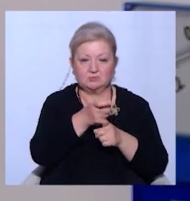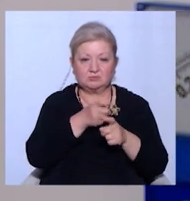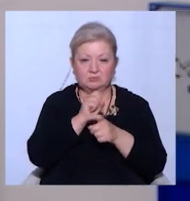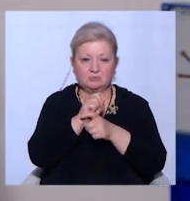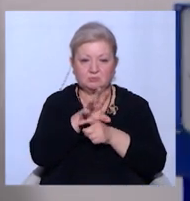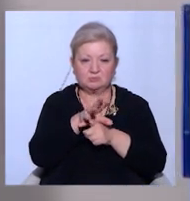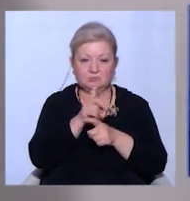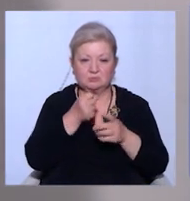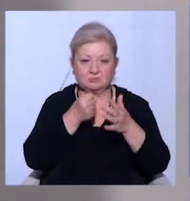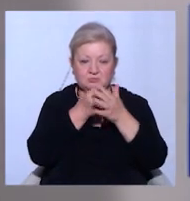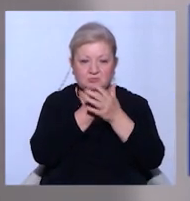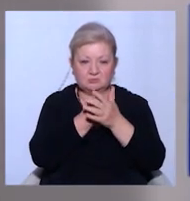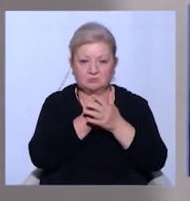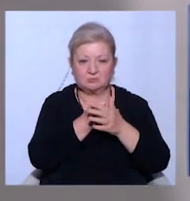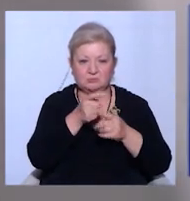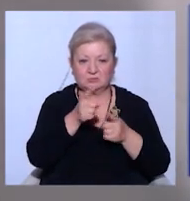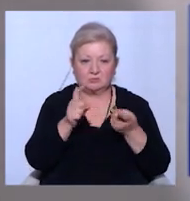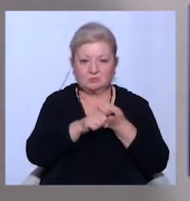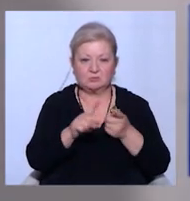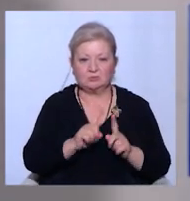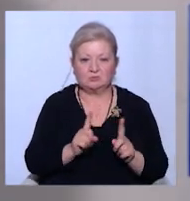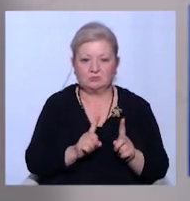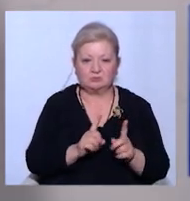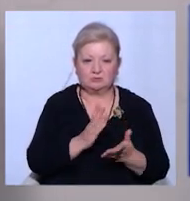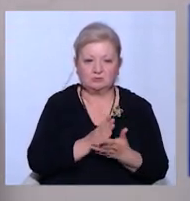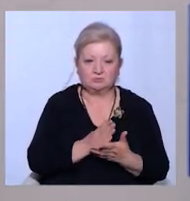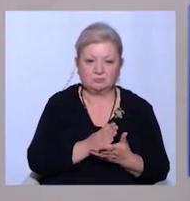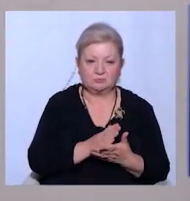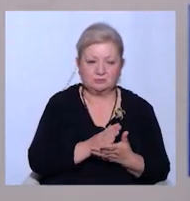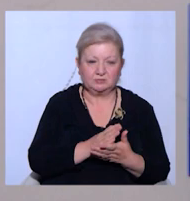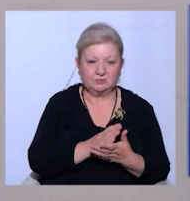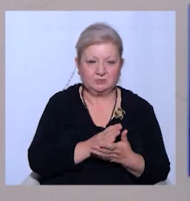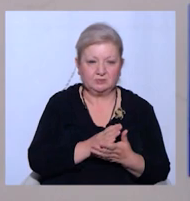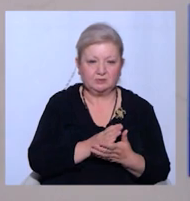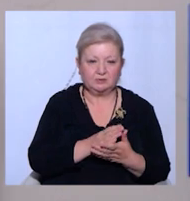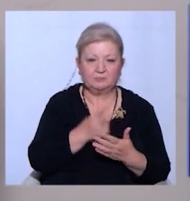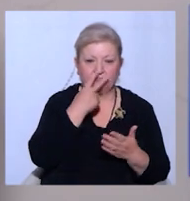დამოკიდებული გასროლის მაქსიმალური სიშორე? რაზეა დამოკიდებული?